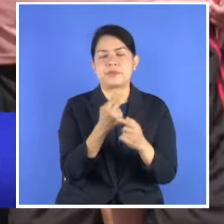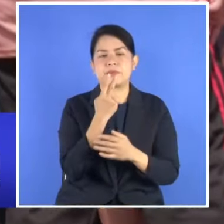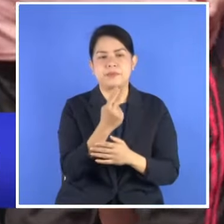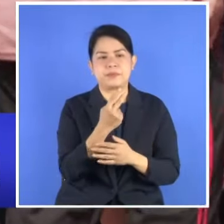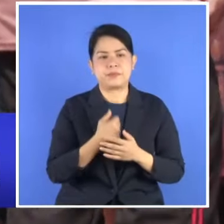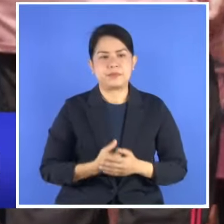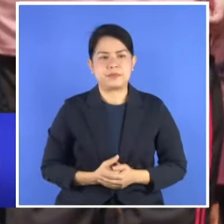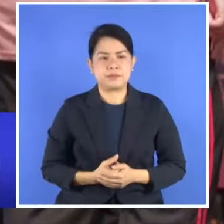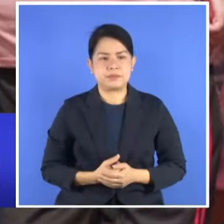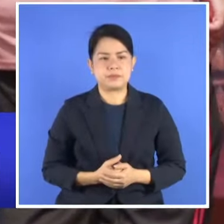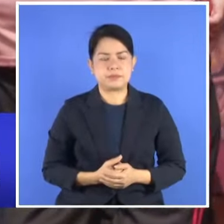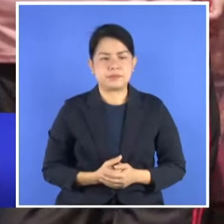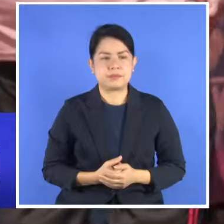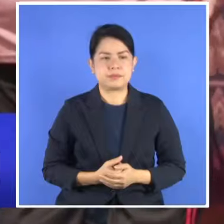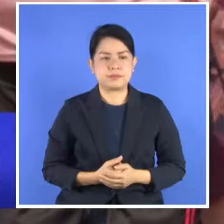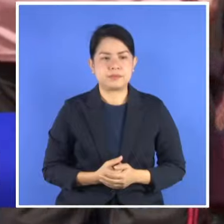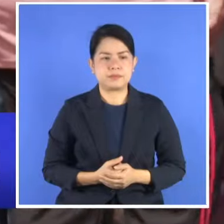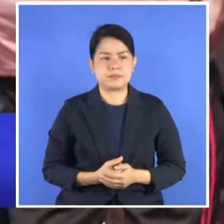นะ